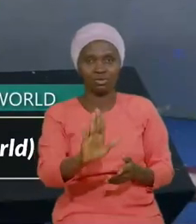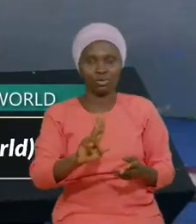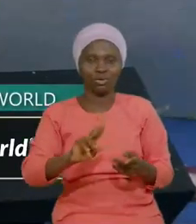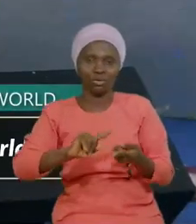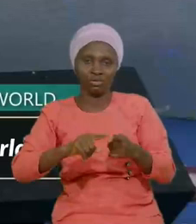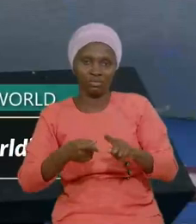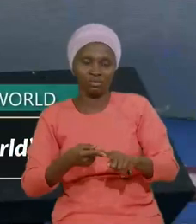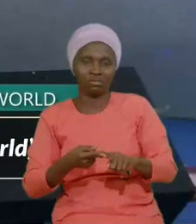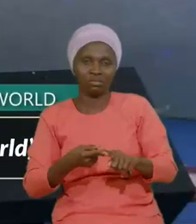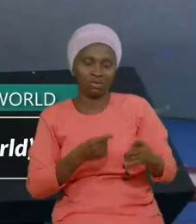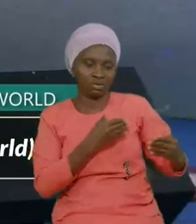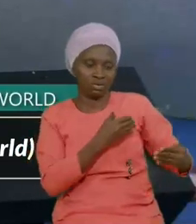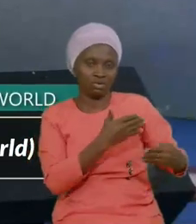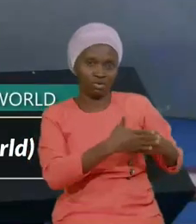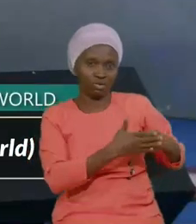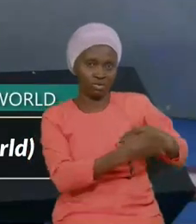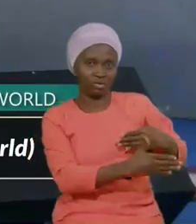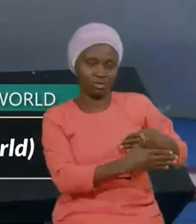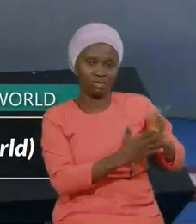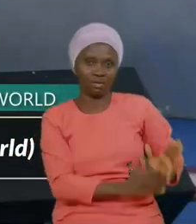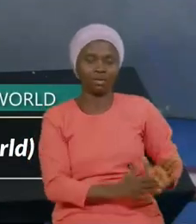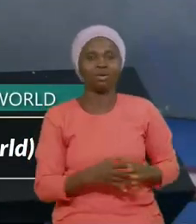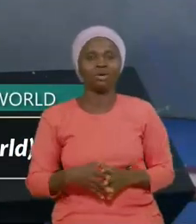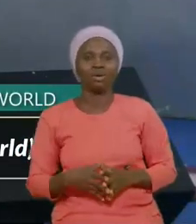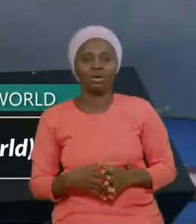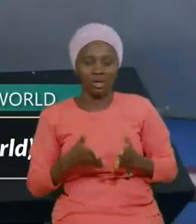Donne ton service à ton voisin.